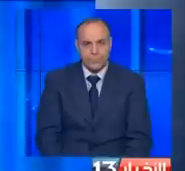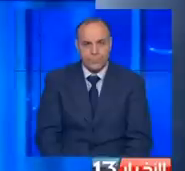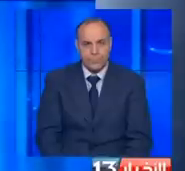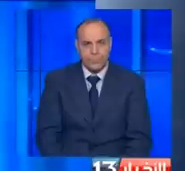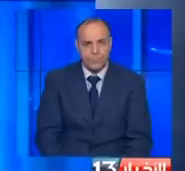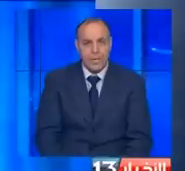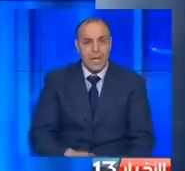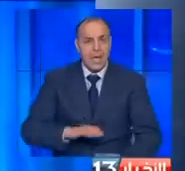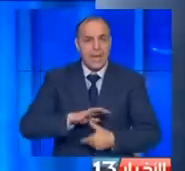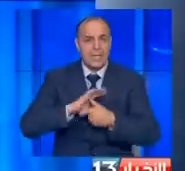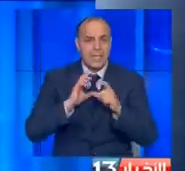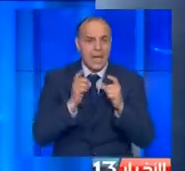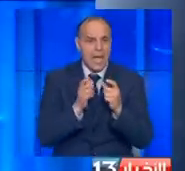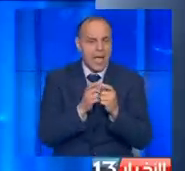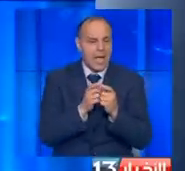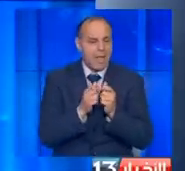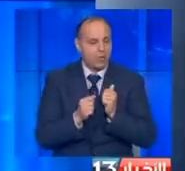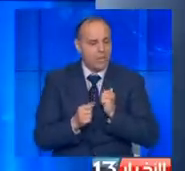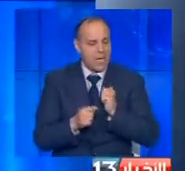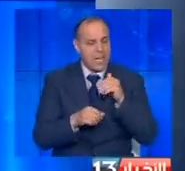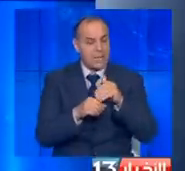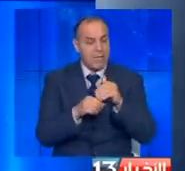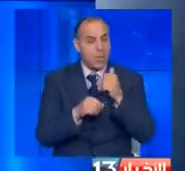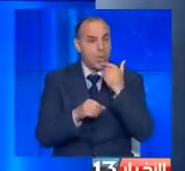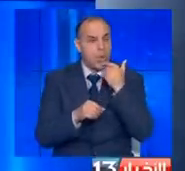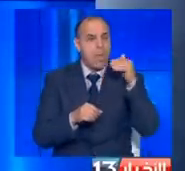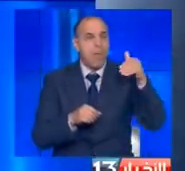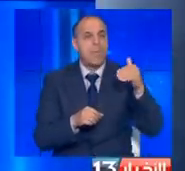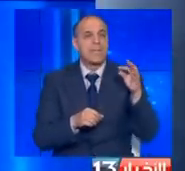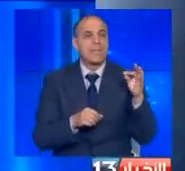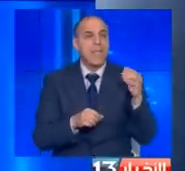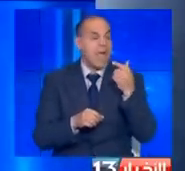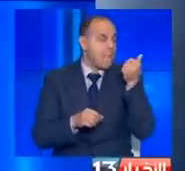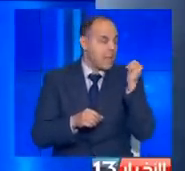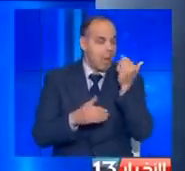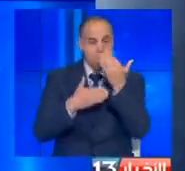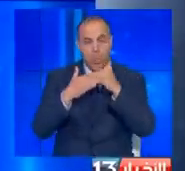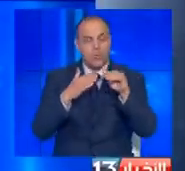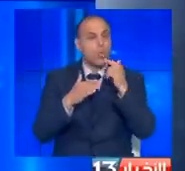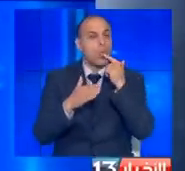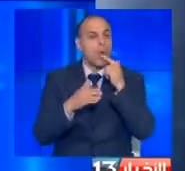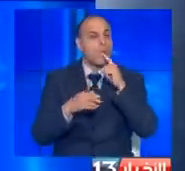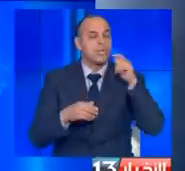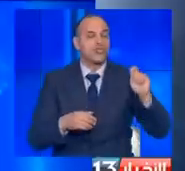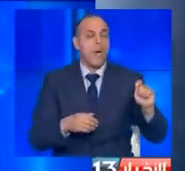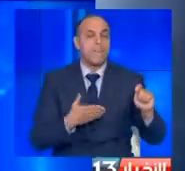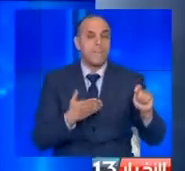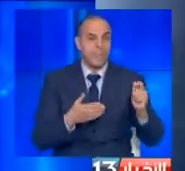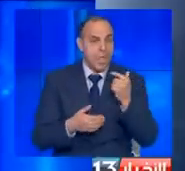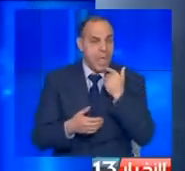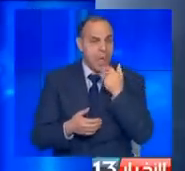وجه رئيس الهيئه العليا المستقله للانتخابات محمد المصري مراسله الى مجلس وبالشعب